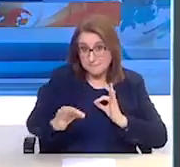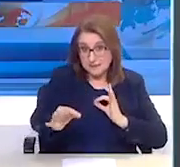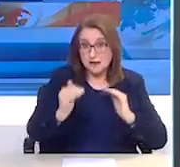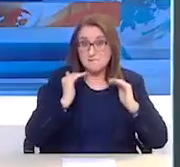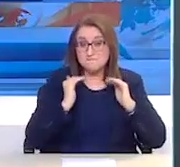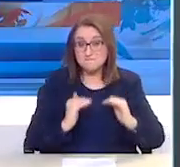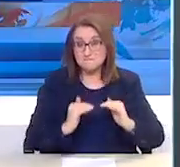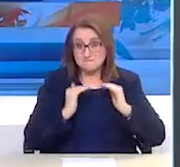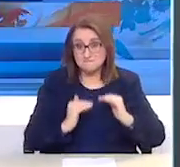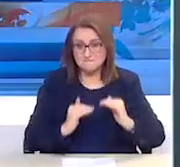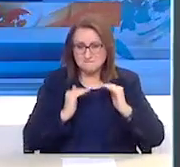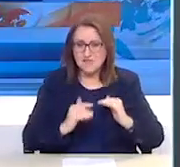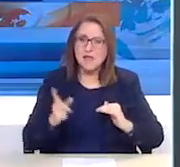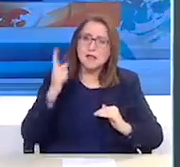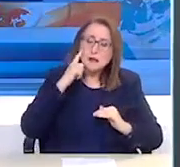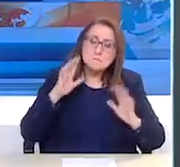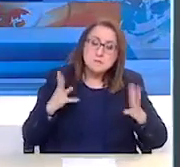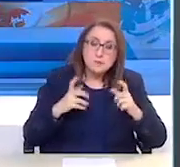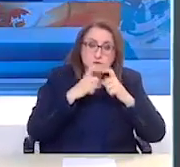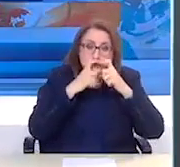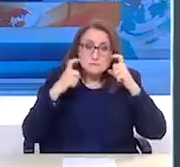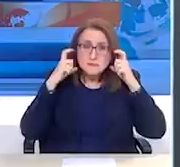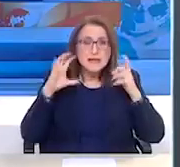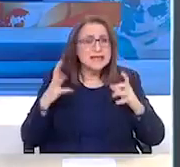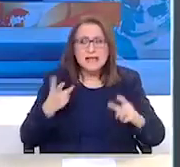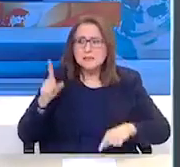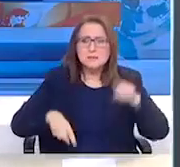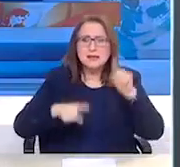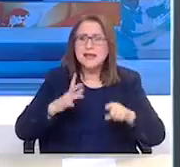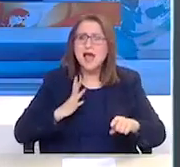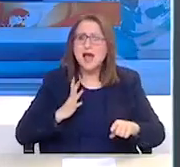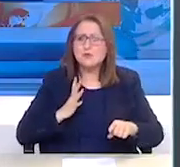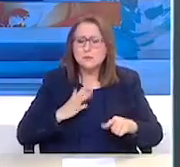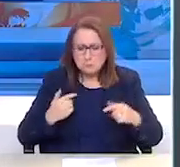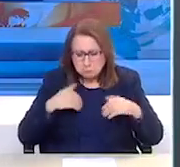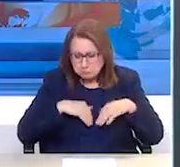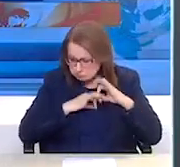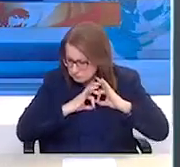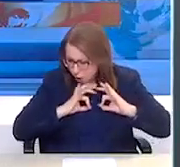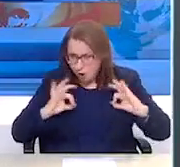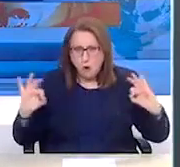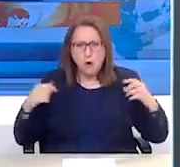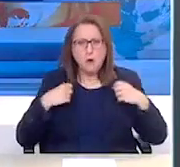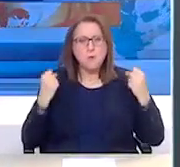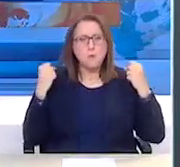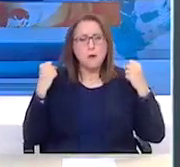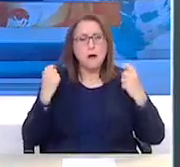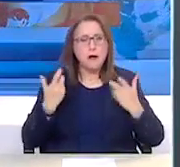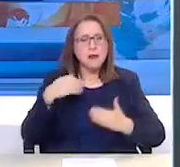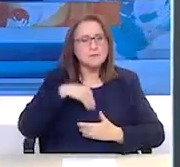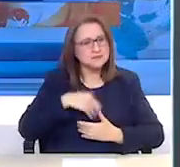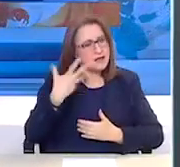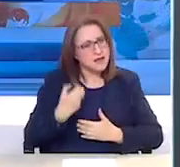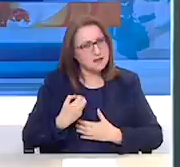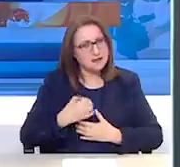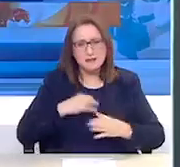ακόμα λιγότερες ευκαιρίες στον ιό να μεταδοθεί από ανθρώπους που τον έχουν χωρίς να το ξέρουν ή λίγο πριν παρουσιάσουν συμπτώματα. Όταν υπάρχει